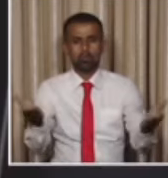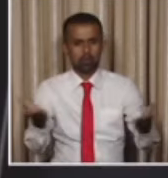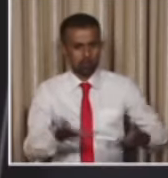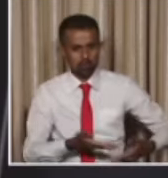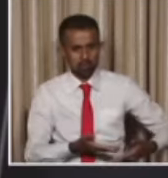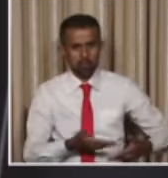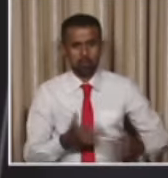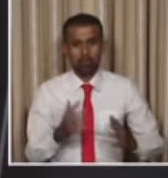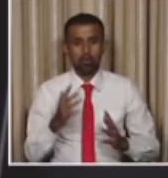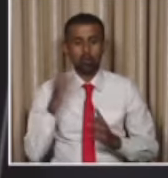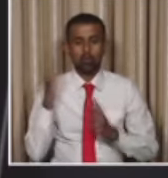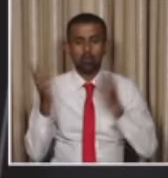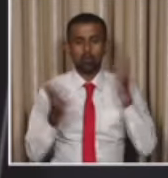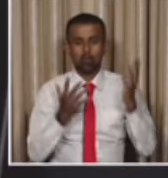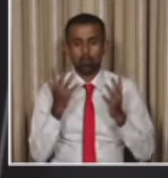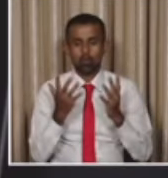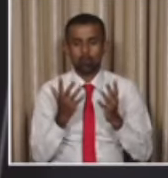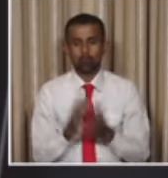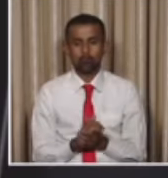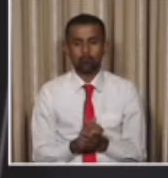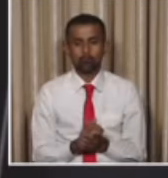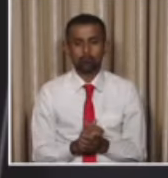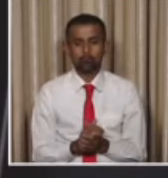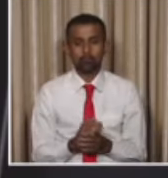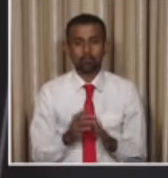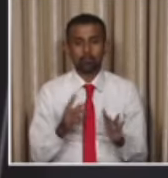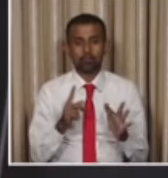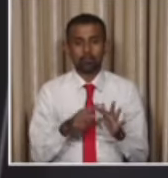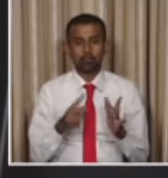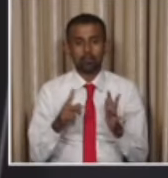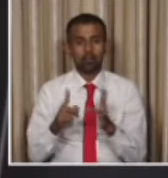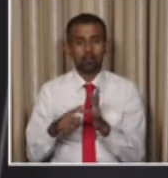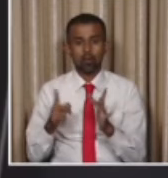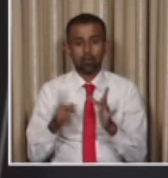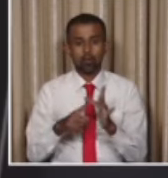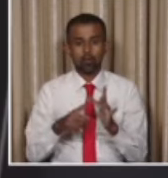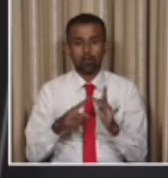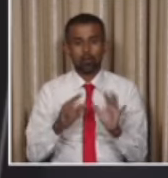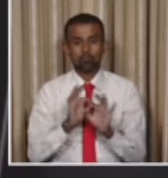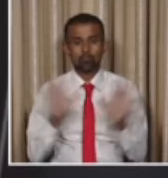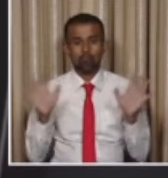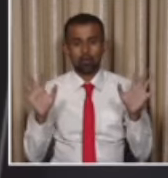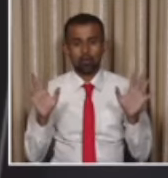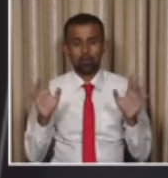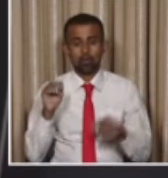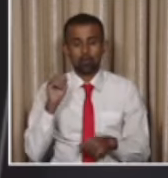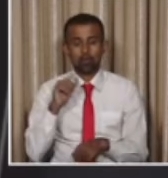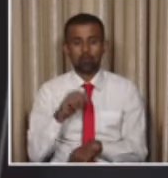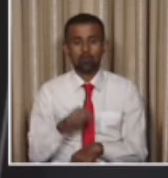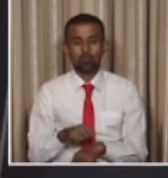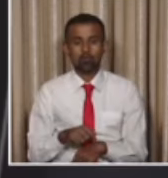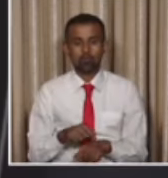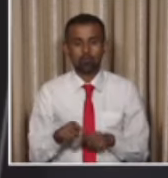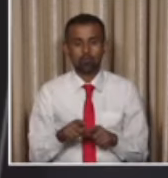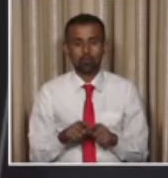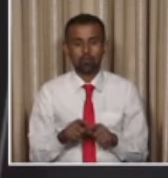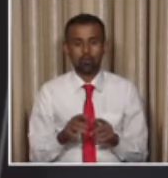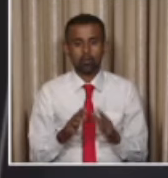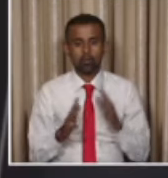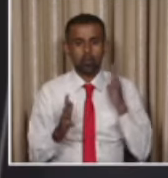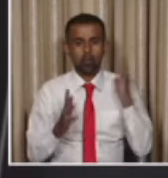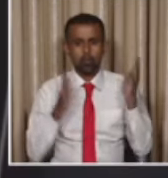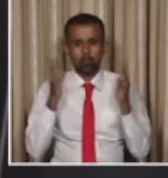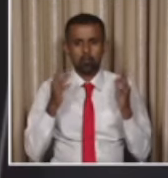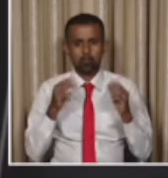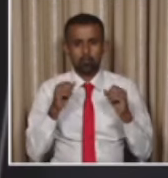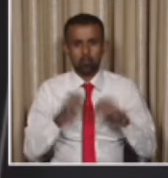කියන ලෝකයේ ඊවයි එකක් හැඳෙවවා. ඒ අවස්ථාවේ මේ වගේ කරලා ලෝකයේ මේ වගේ